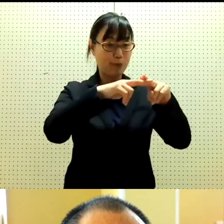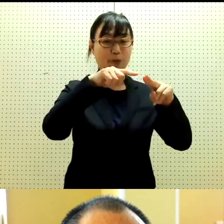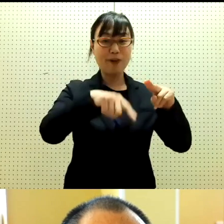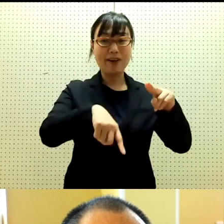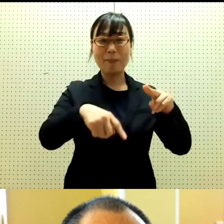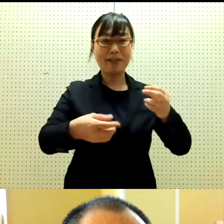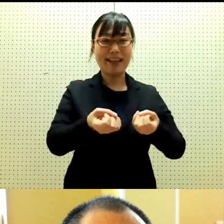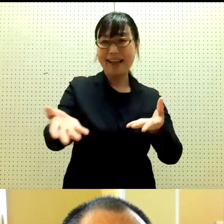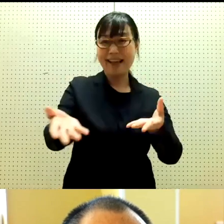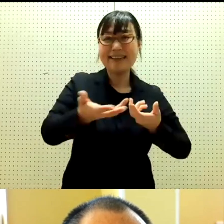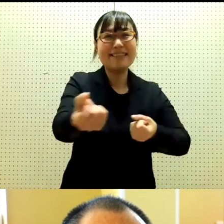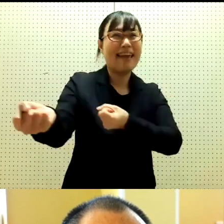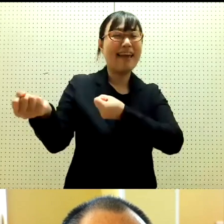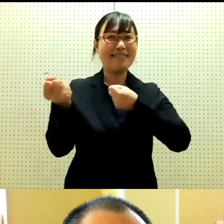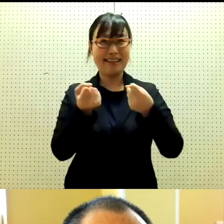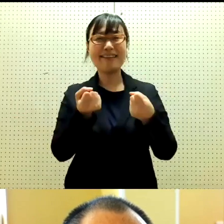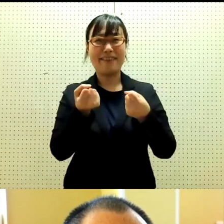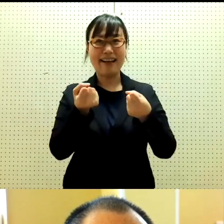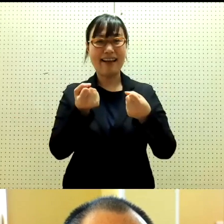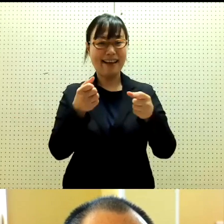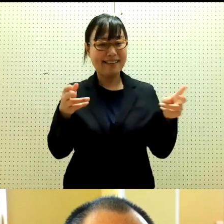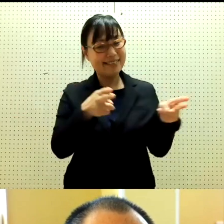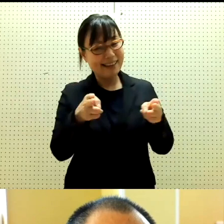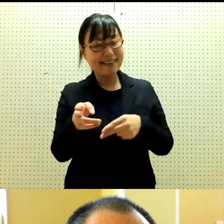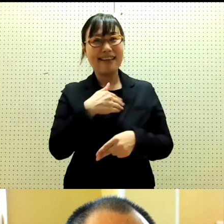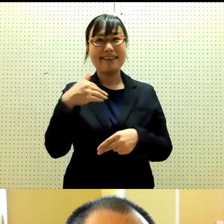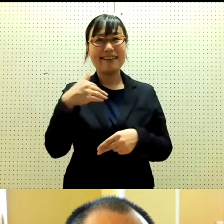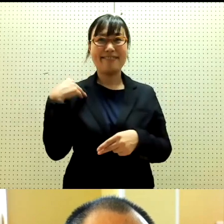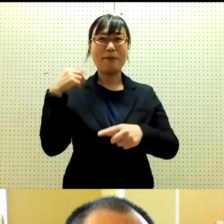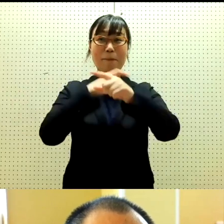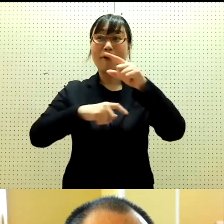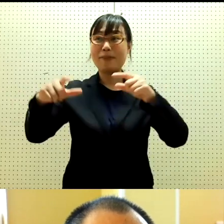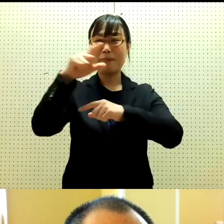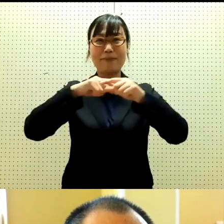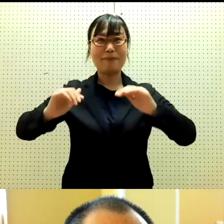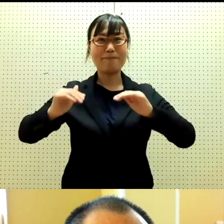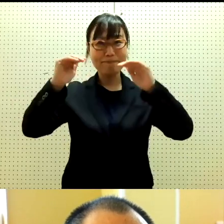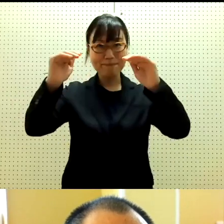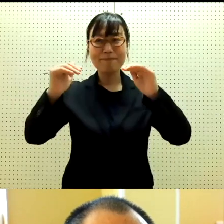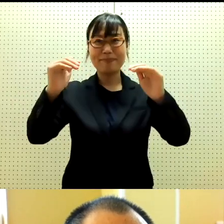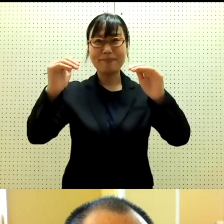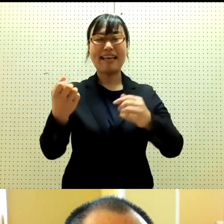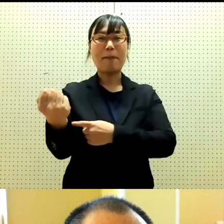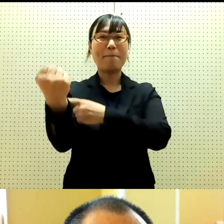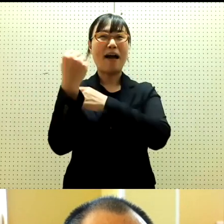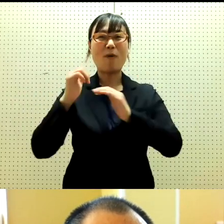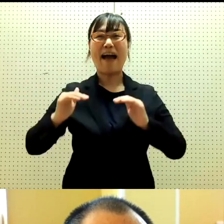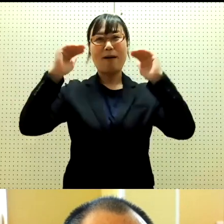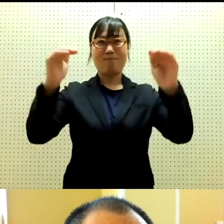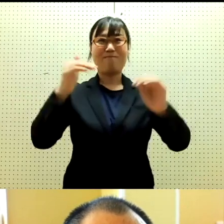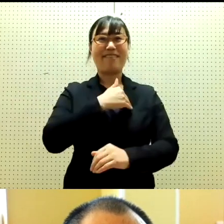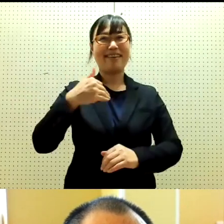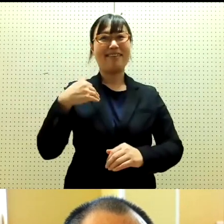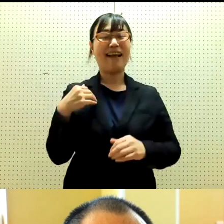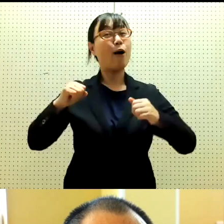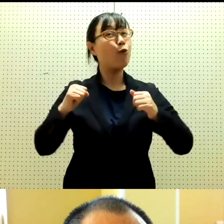ところがだんだん整ってくるとですねパワーアップしてくるんじゃないかなっていうのは僕のちょっとねワクワクしてるところですね。はい、